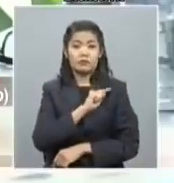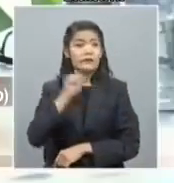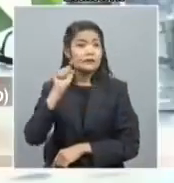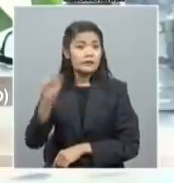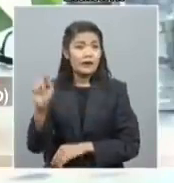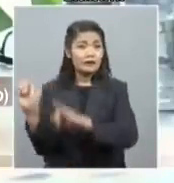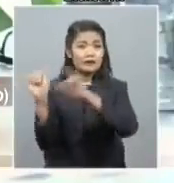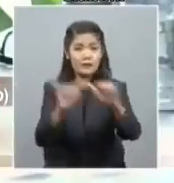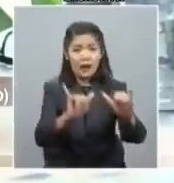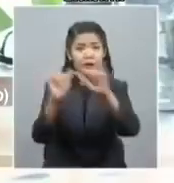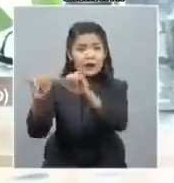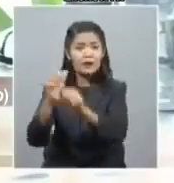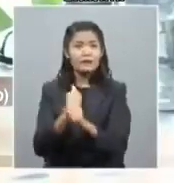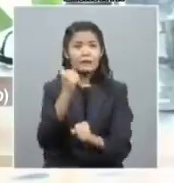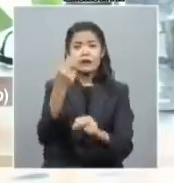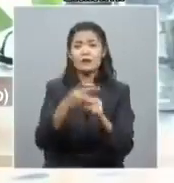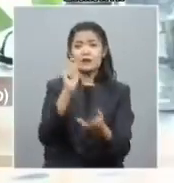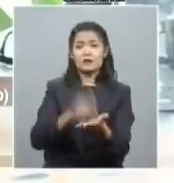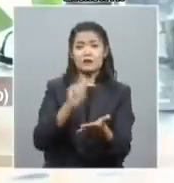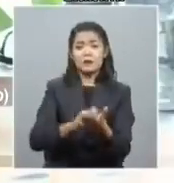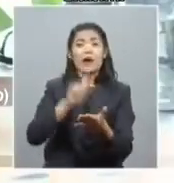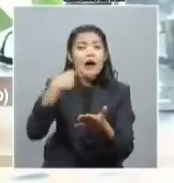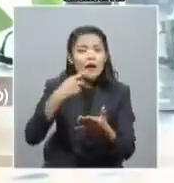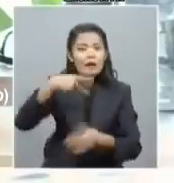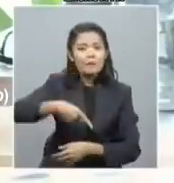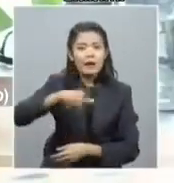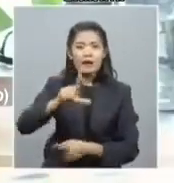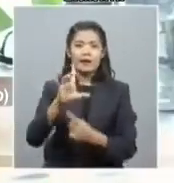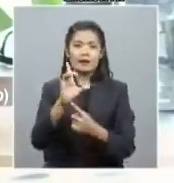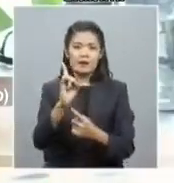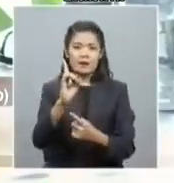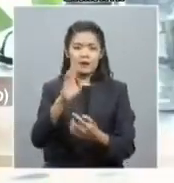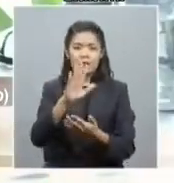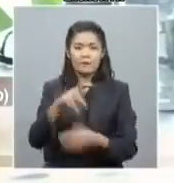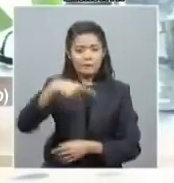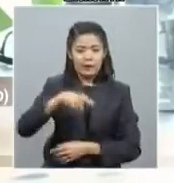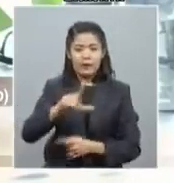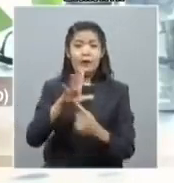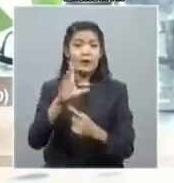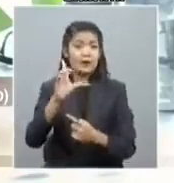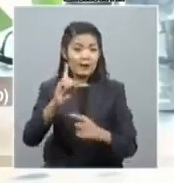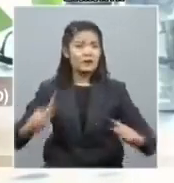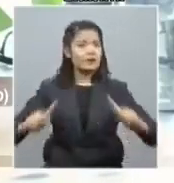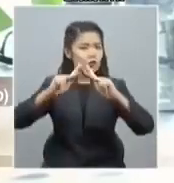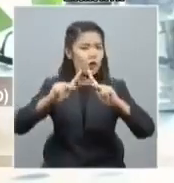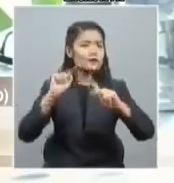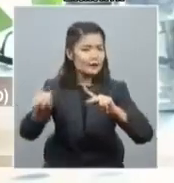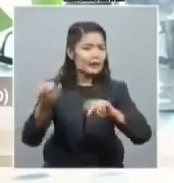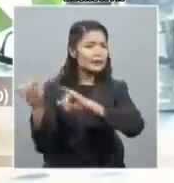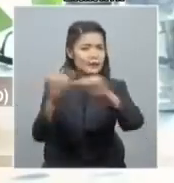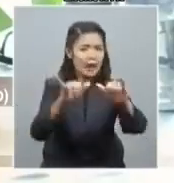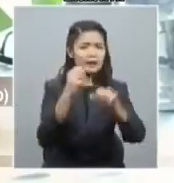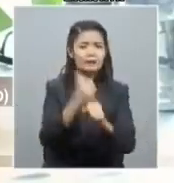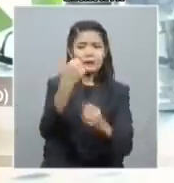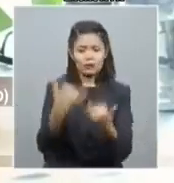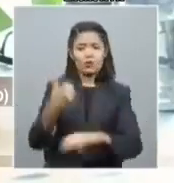การโยกย้ายได้ก็คือต้องลงนามโดยปลัดกระทรวงเท่านั้นถึงจะย้ายหัวหน้าชัยวัฒน์ได้หัวหน้าชัยวัฒน์ยังไม่ถูกย้ายแต่อ